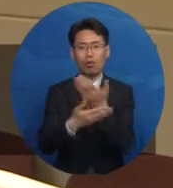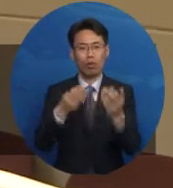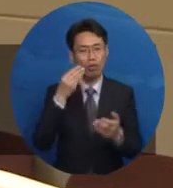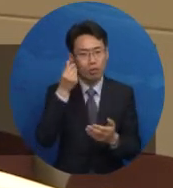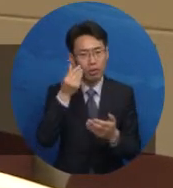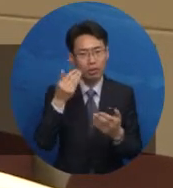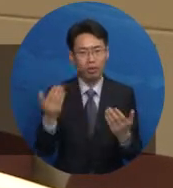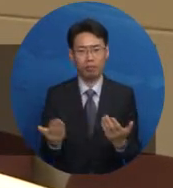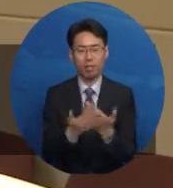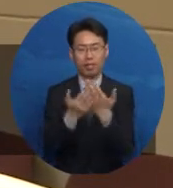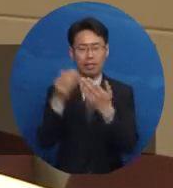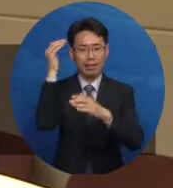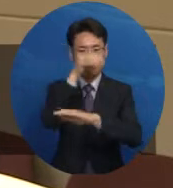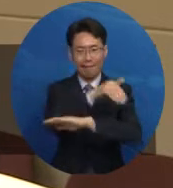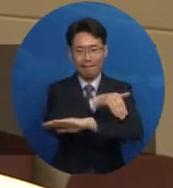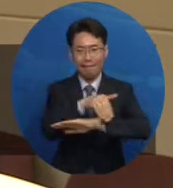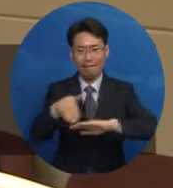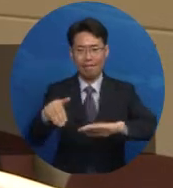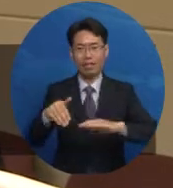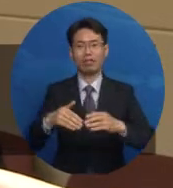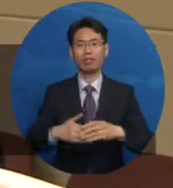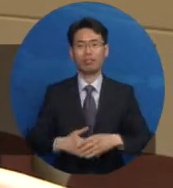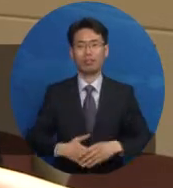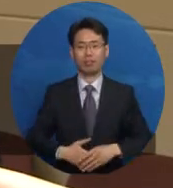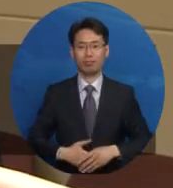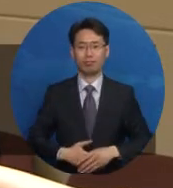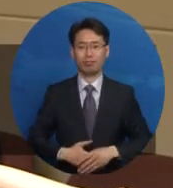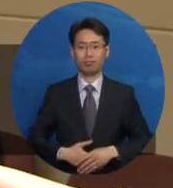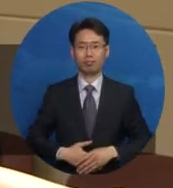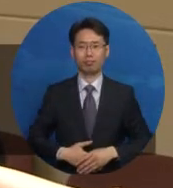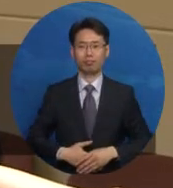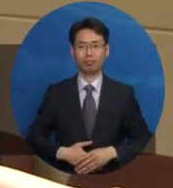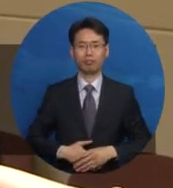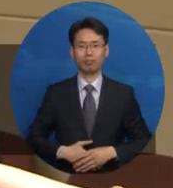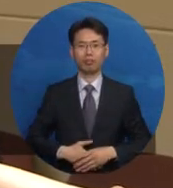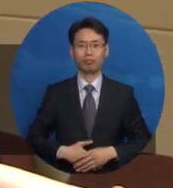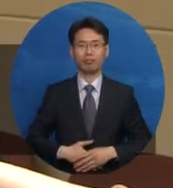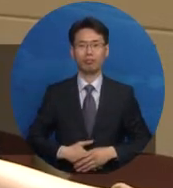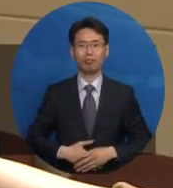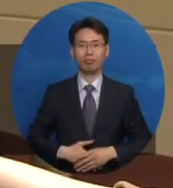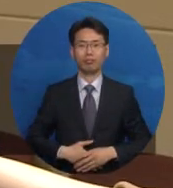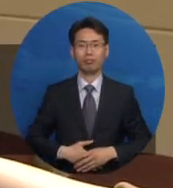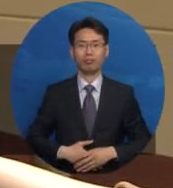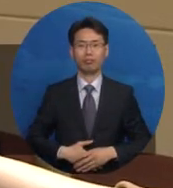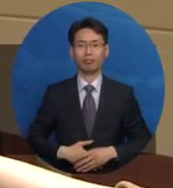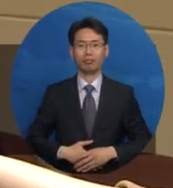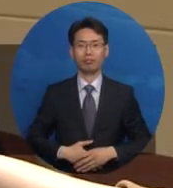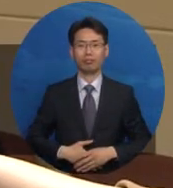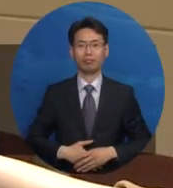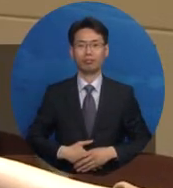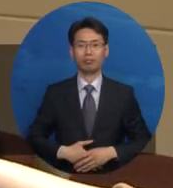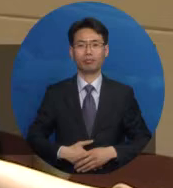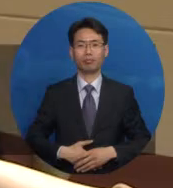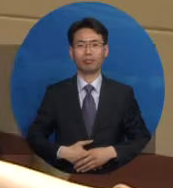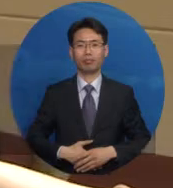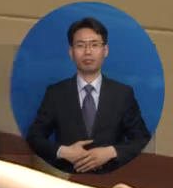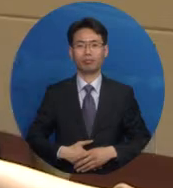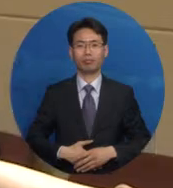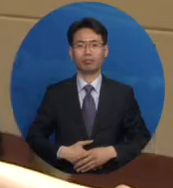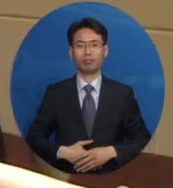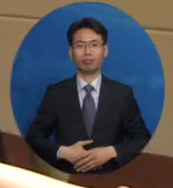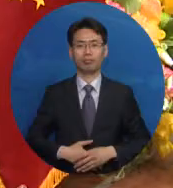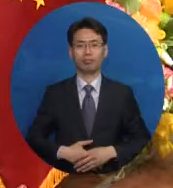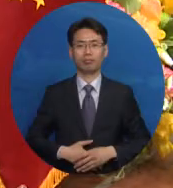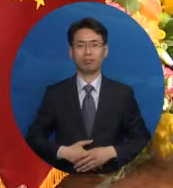этих вопросов и готовы к встрече и проговариванию этих вопросов для того, чтобы дальше у нас развитие шло и не